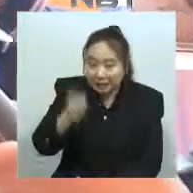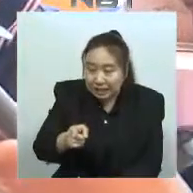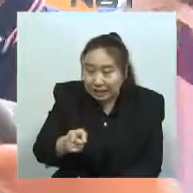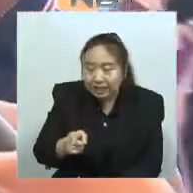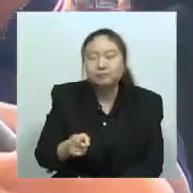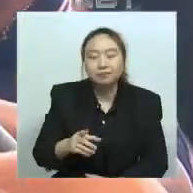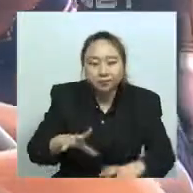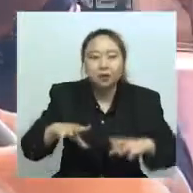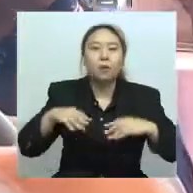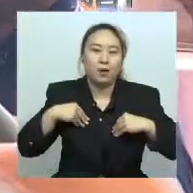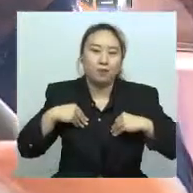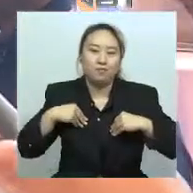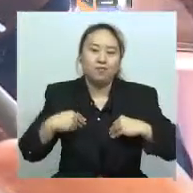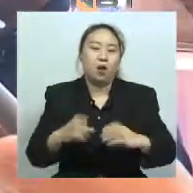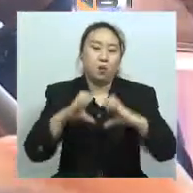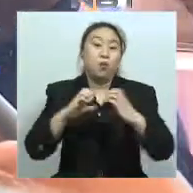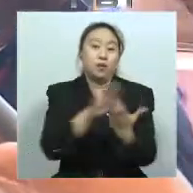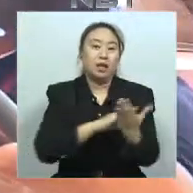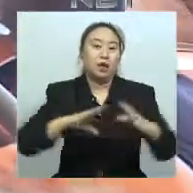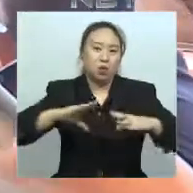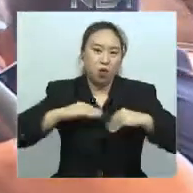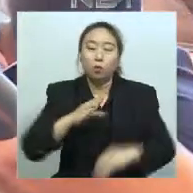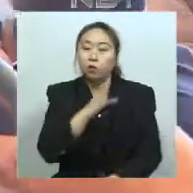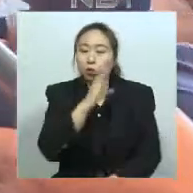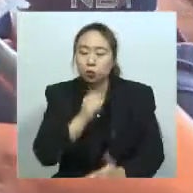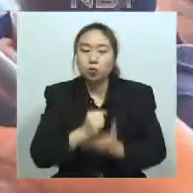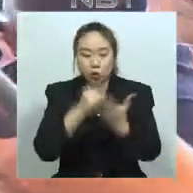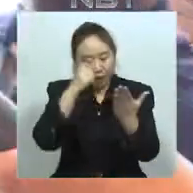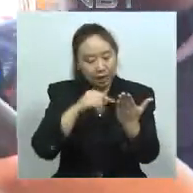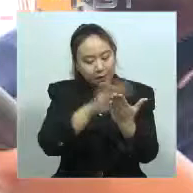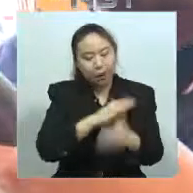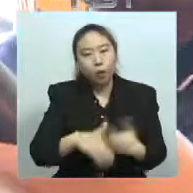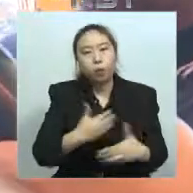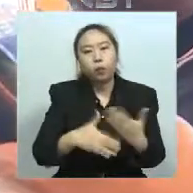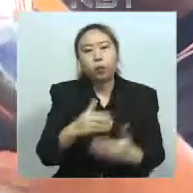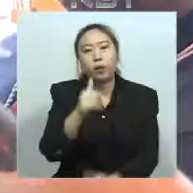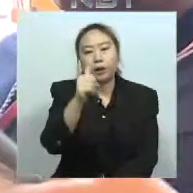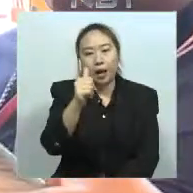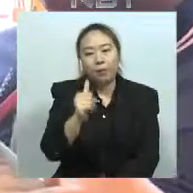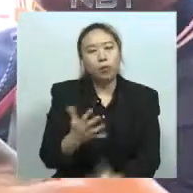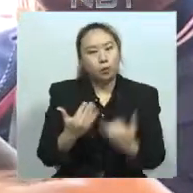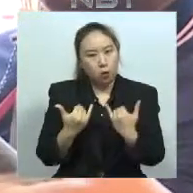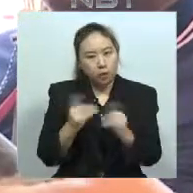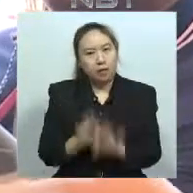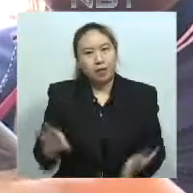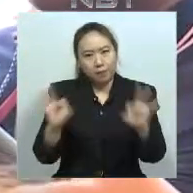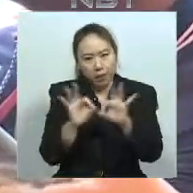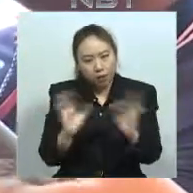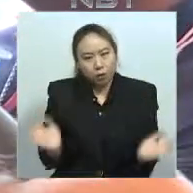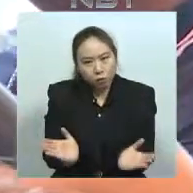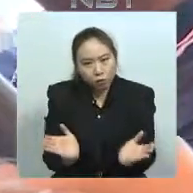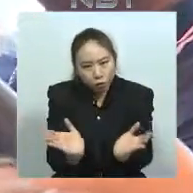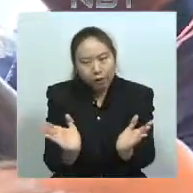รับทางภูมิใจไทยก็พร้อมจะยอมถ้าหากว่าทำให้บ้านเมืองเดินหน้าไปได้นะครับเพราะว่ามองว่าตอนนี้ต้องร่วมกันผลักดันทุกอย่าง